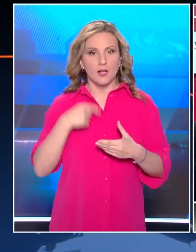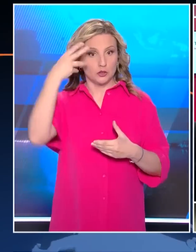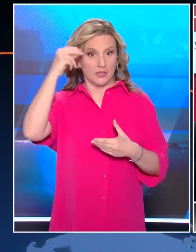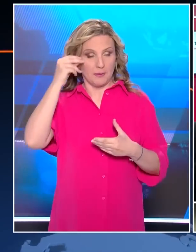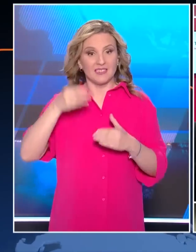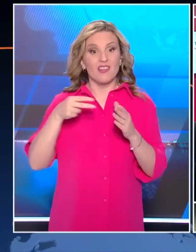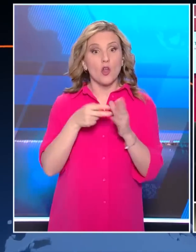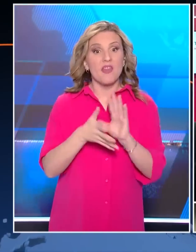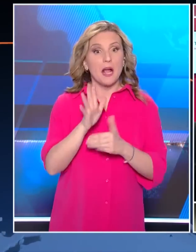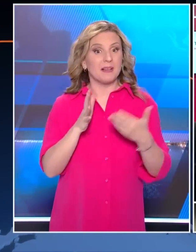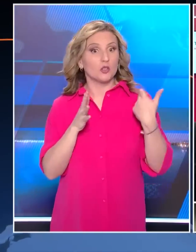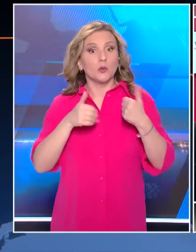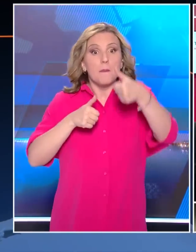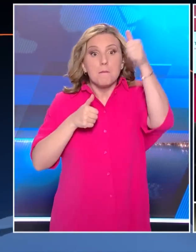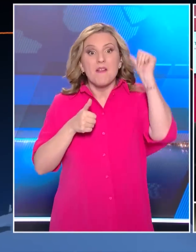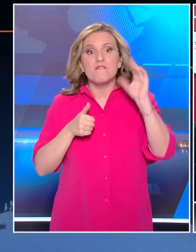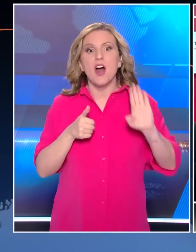Υπότιτλοι AUTHORWAVE